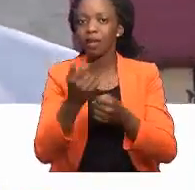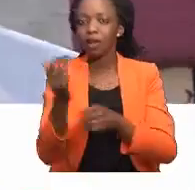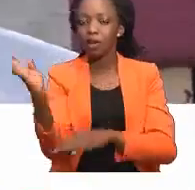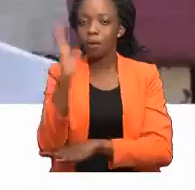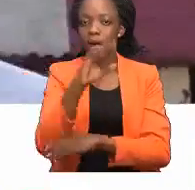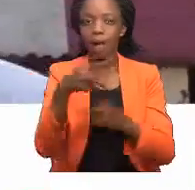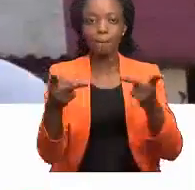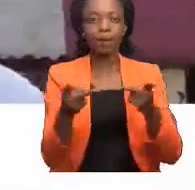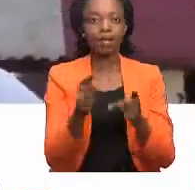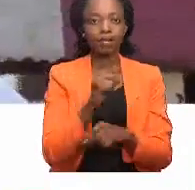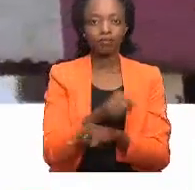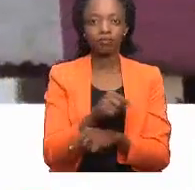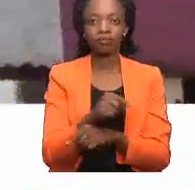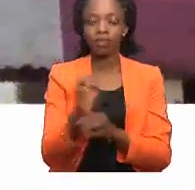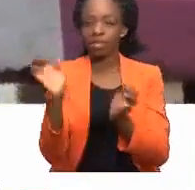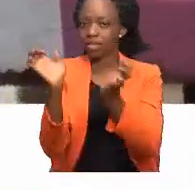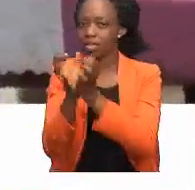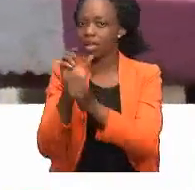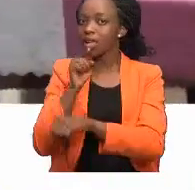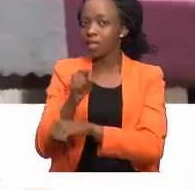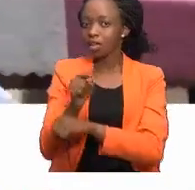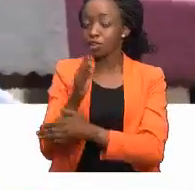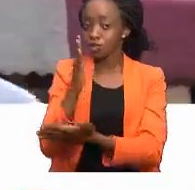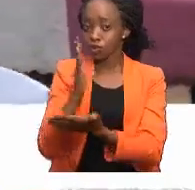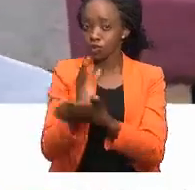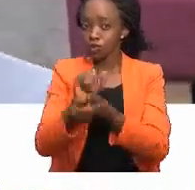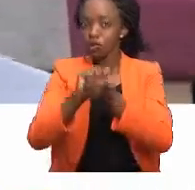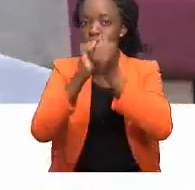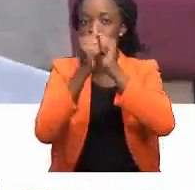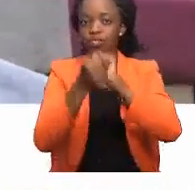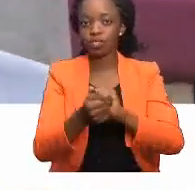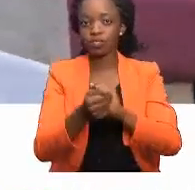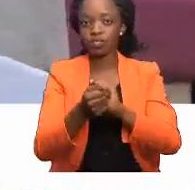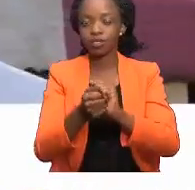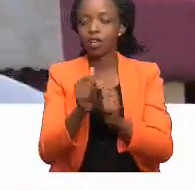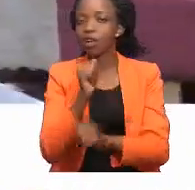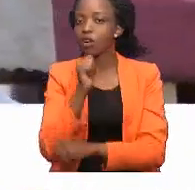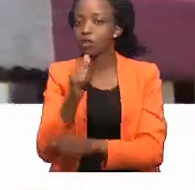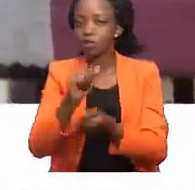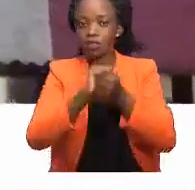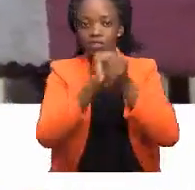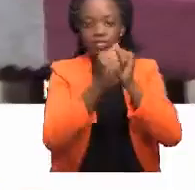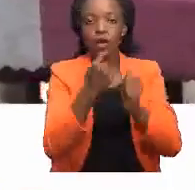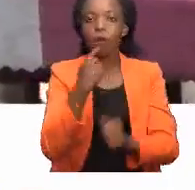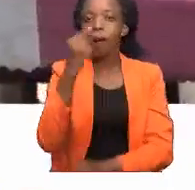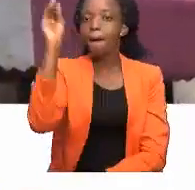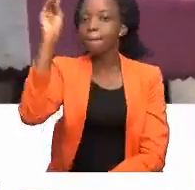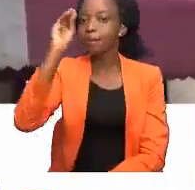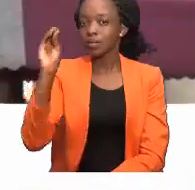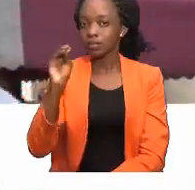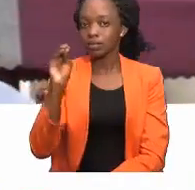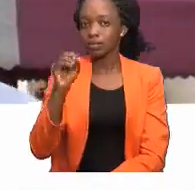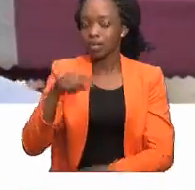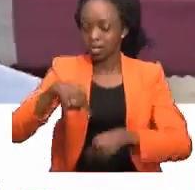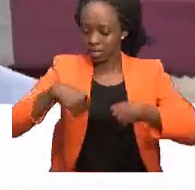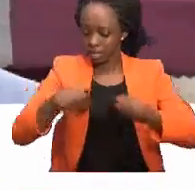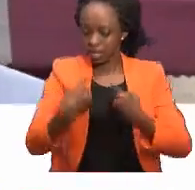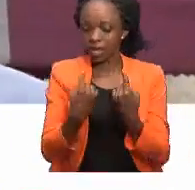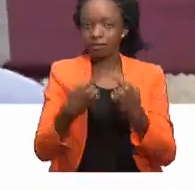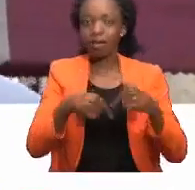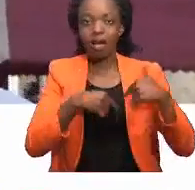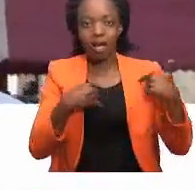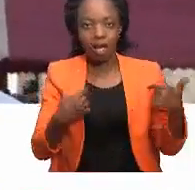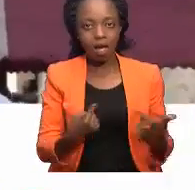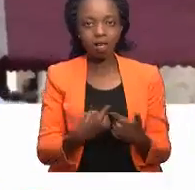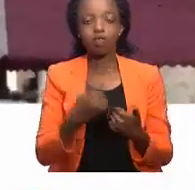chera. Chera ndiyo inarekebisha na sio inarekebisha 100%. Ni sisi wenyewe rohoni